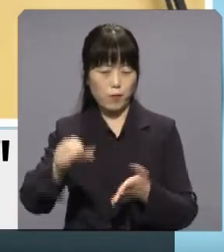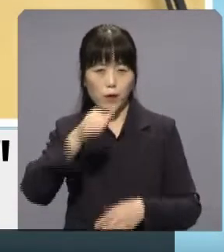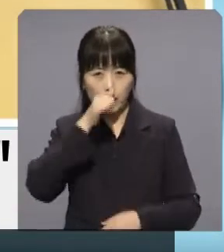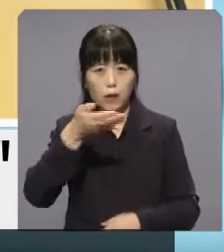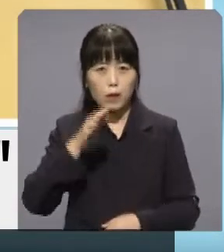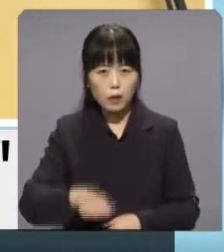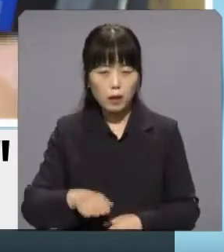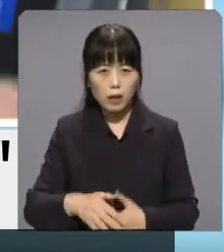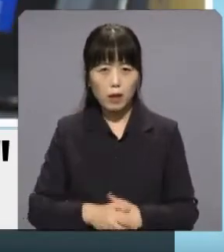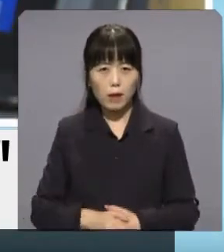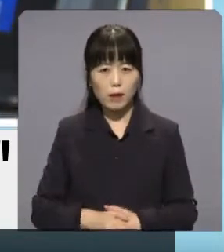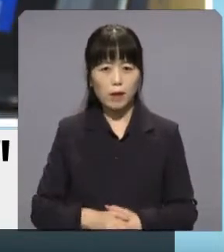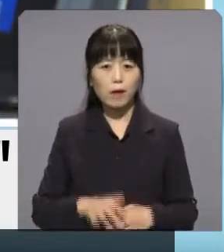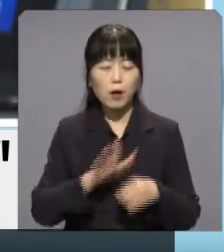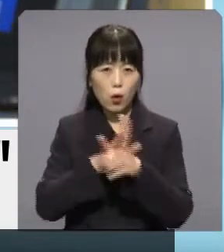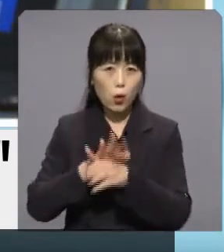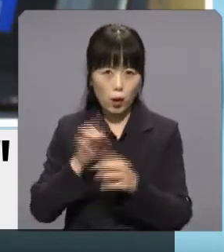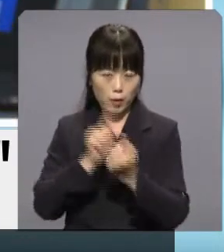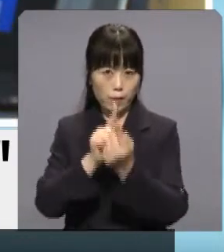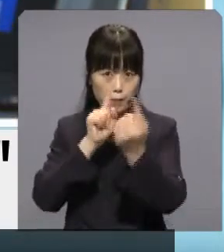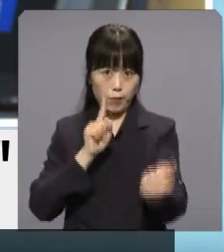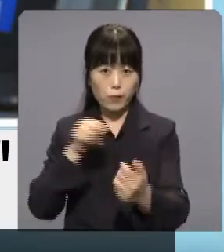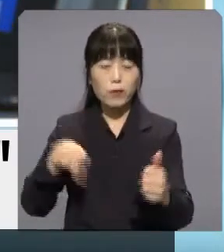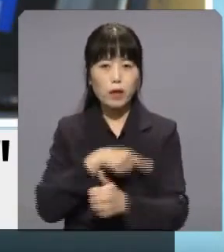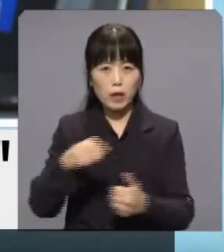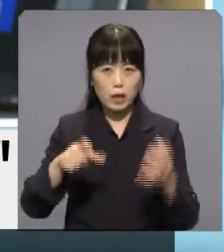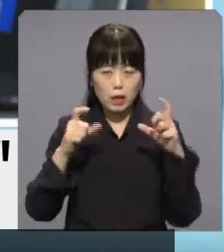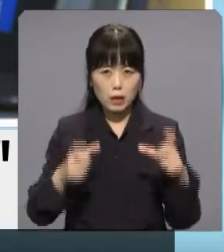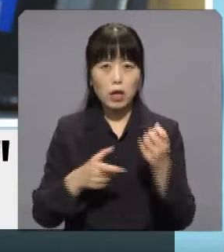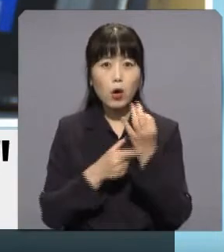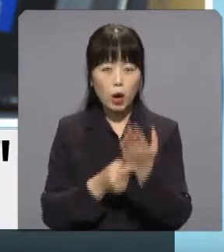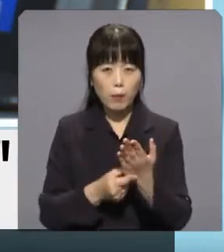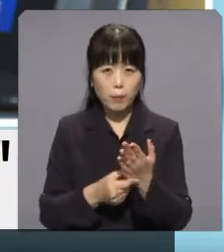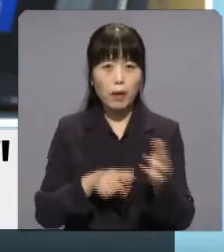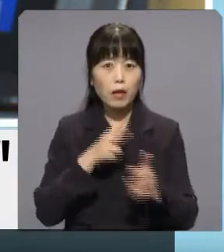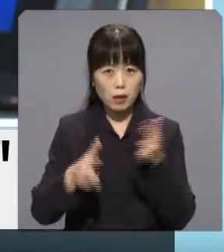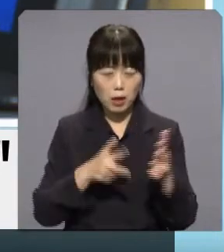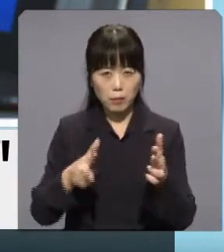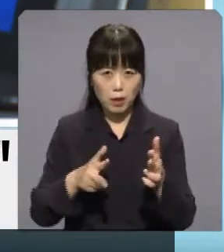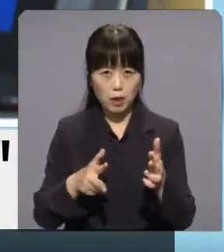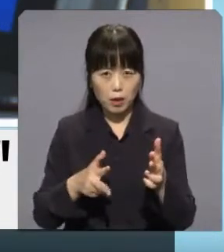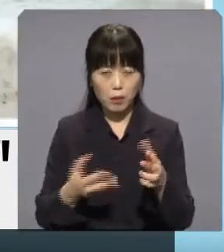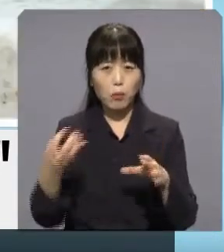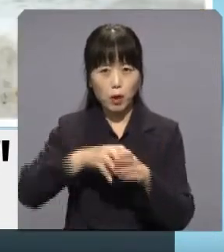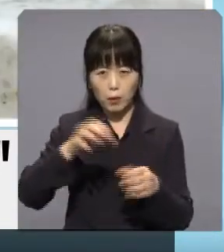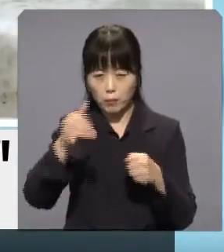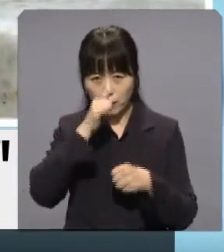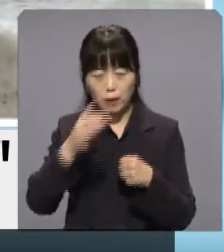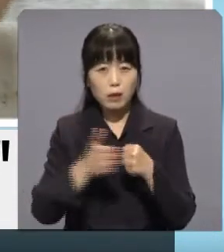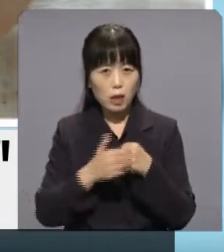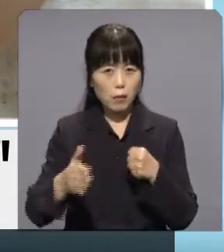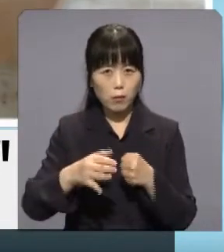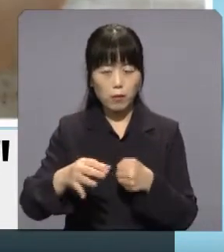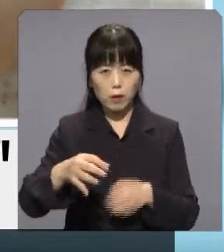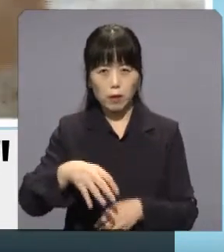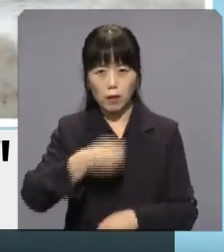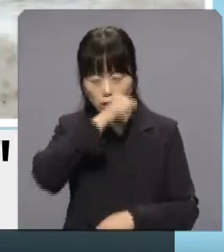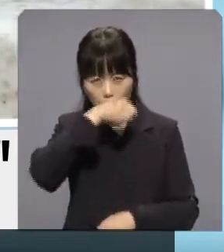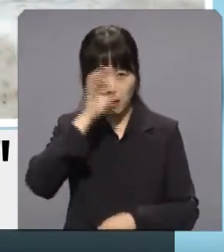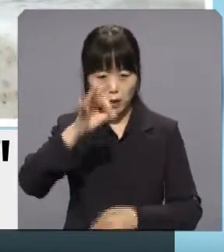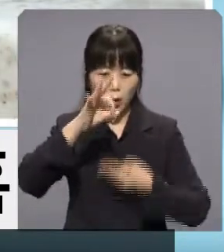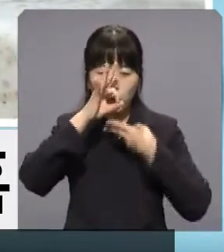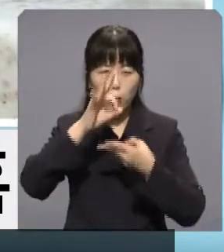이제이 코로나 거리두기가 해제된 상황에서 지역화폐 사업이 포함이 돼서 전액 삭감 쪽으로 나왔다 이렇게 봅니다 물론